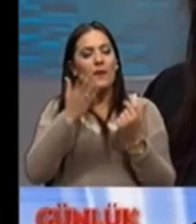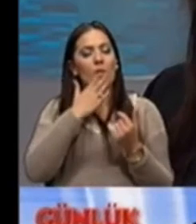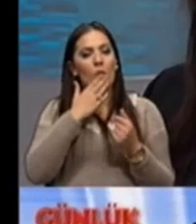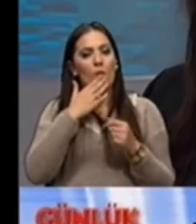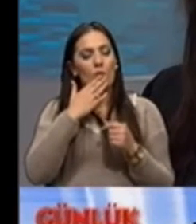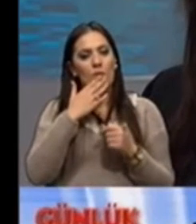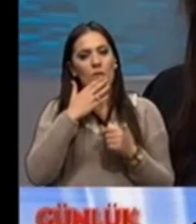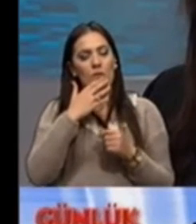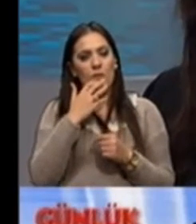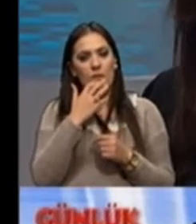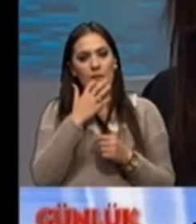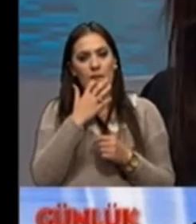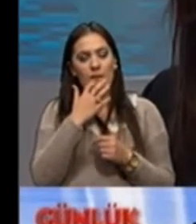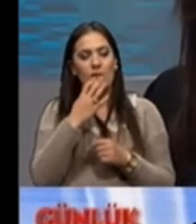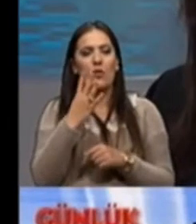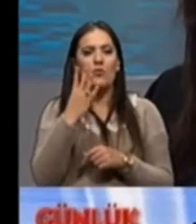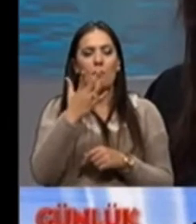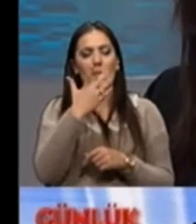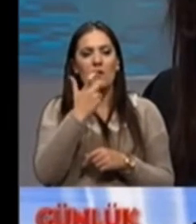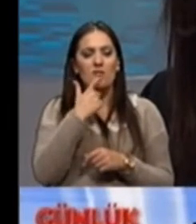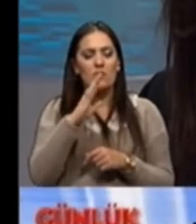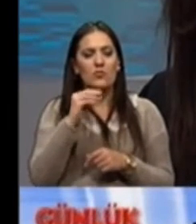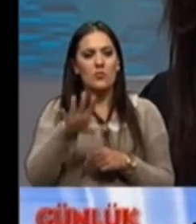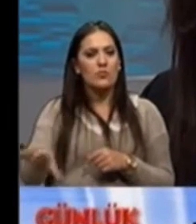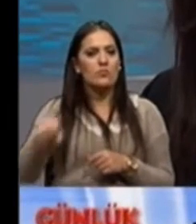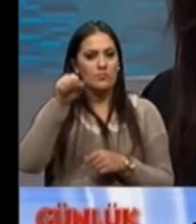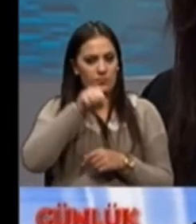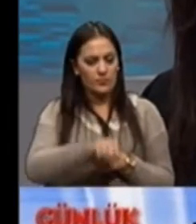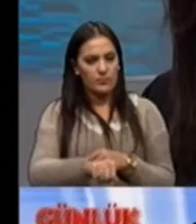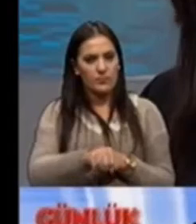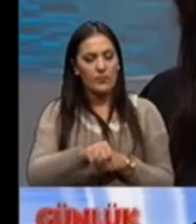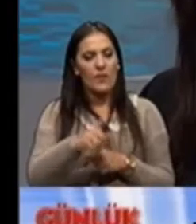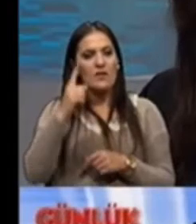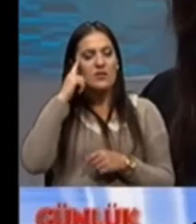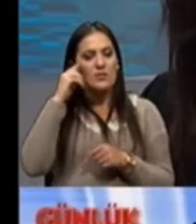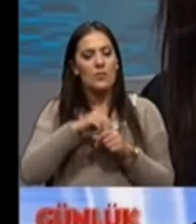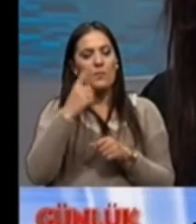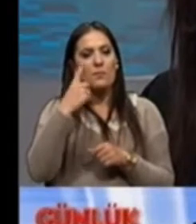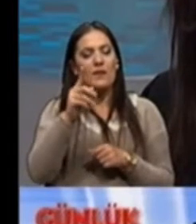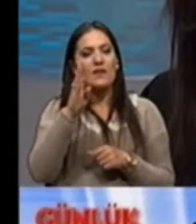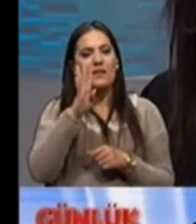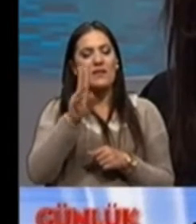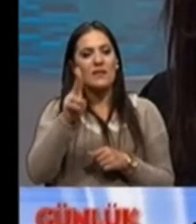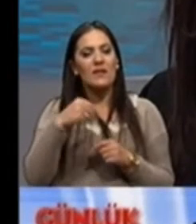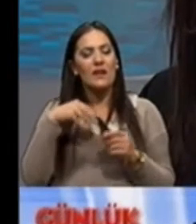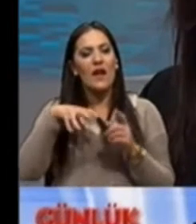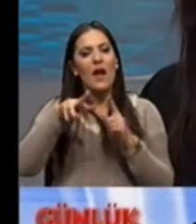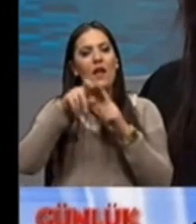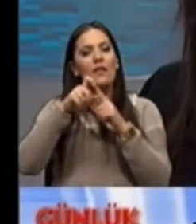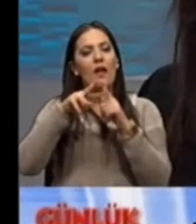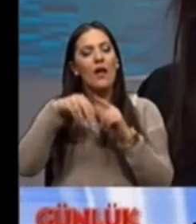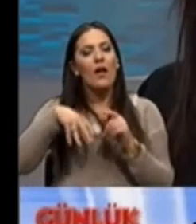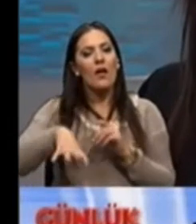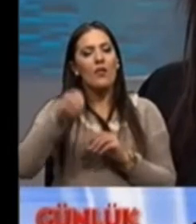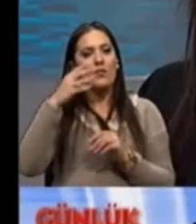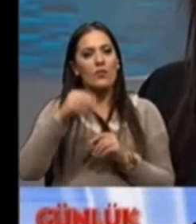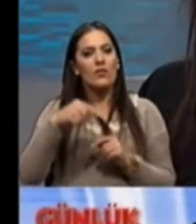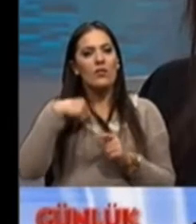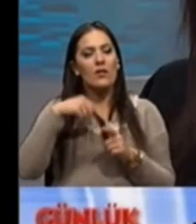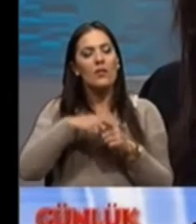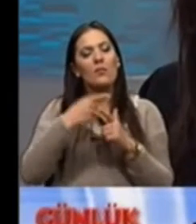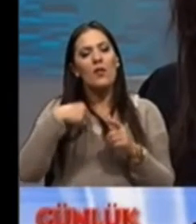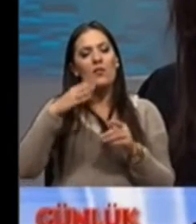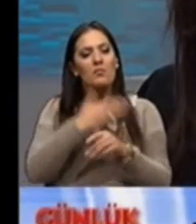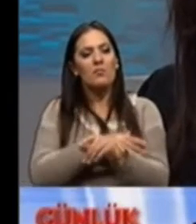İlkokul diyorum pardon 4-5 yaşındaki çocukları alıyorlar. Japonya 1042 adadan meydana gelen bir ülke. Honshu'dan Shikoku'ya mesela, Honshu'dan